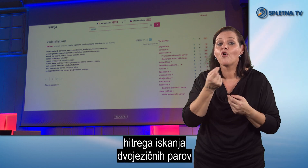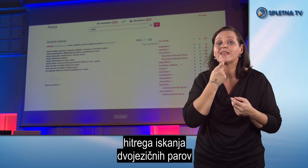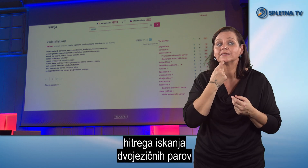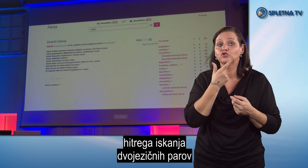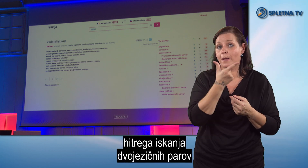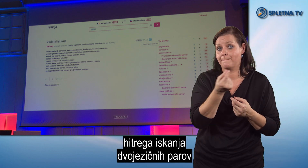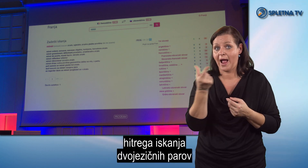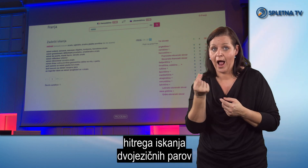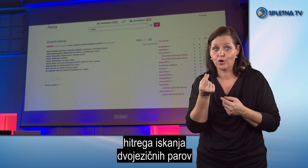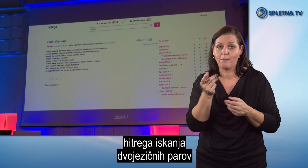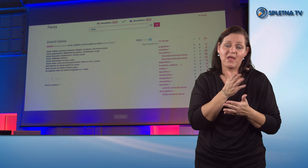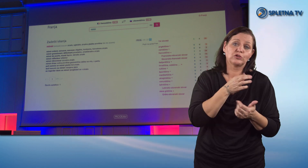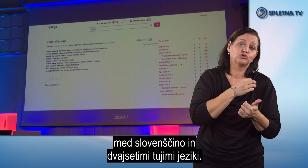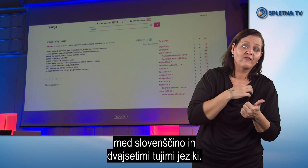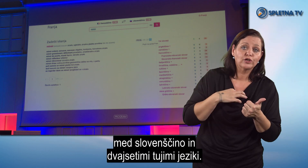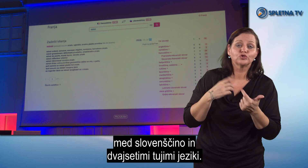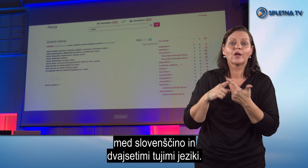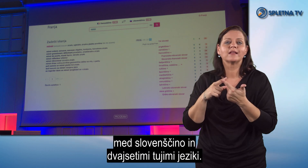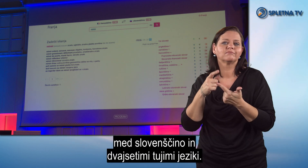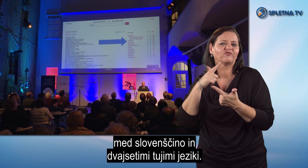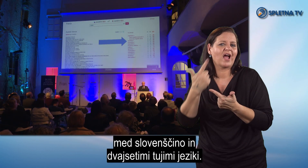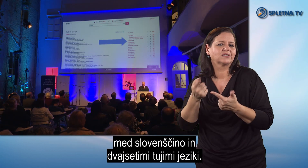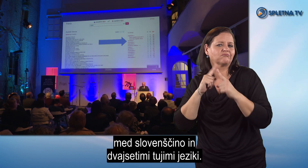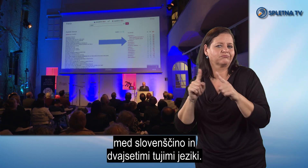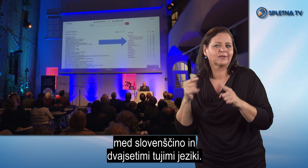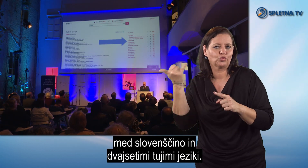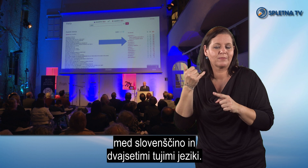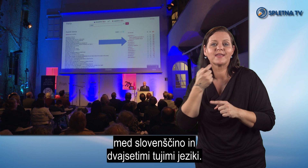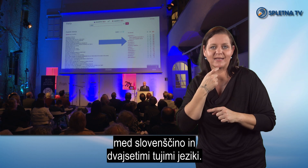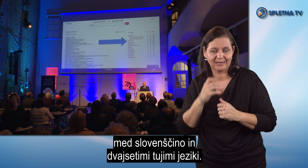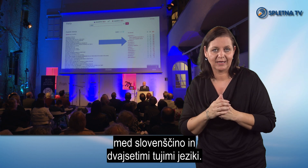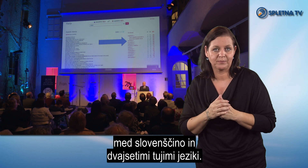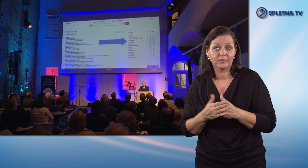parov med slovenščino in 20 tujimi jeziki.